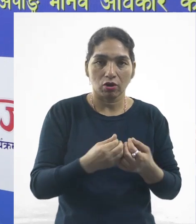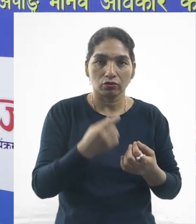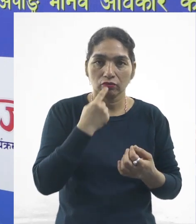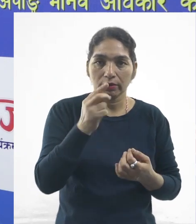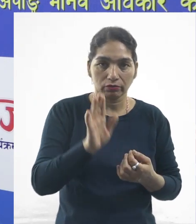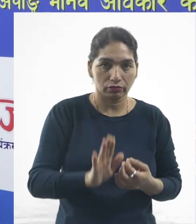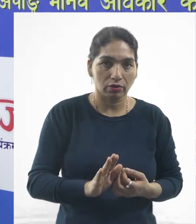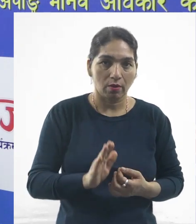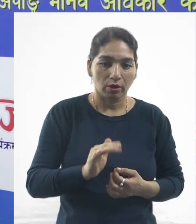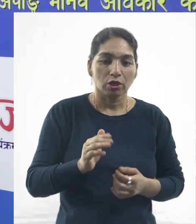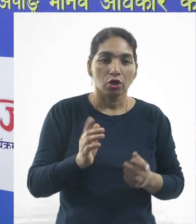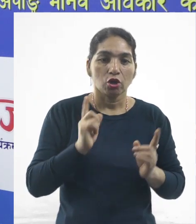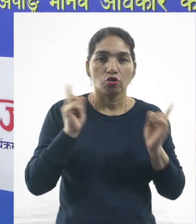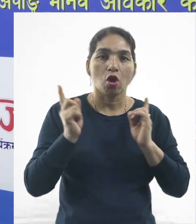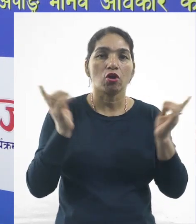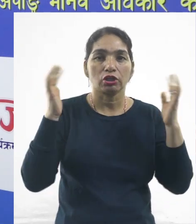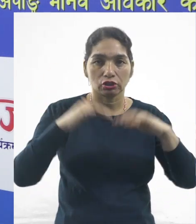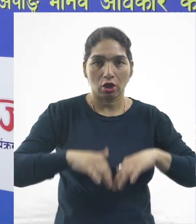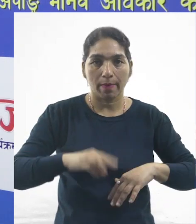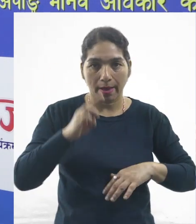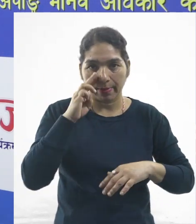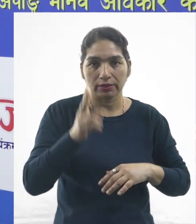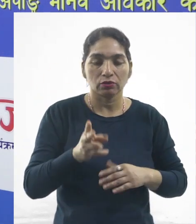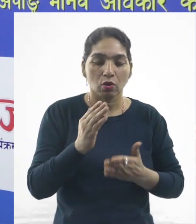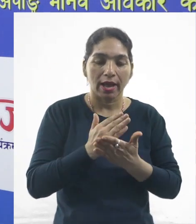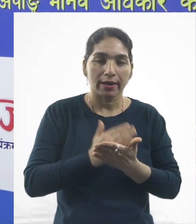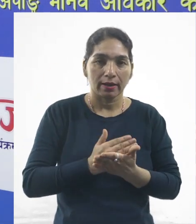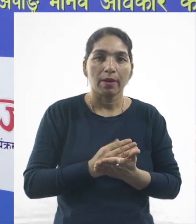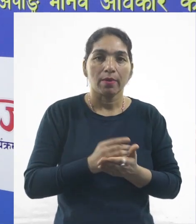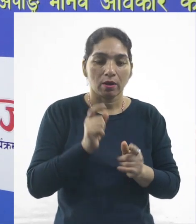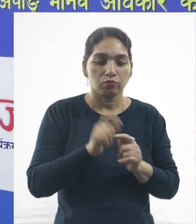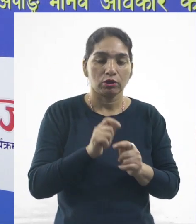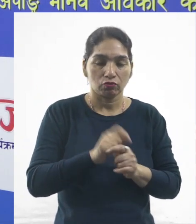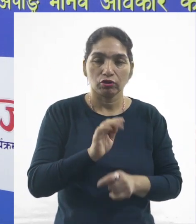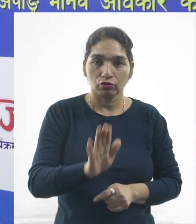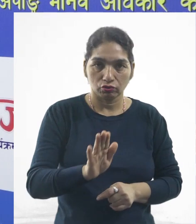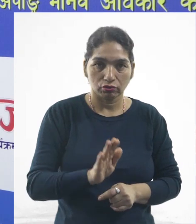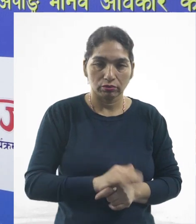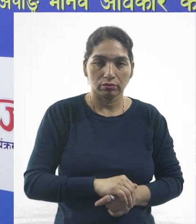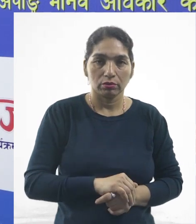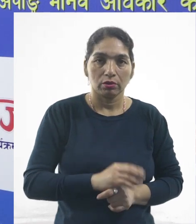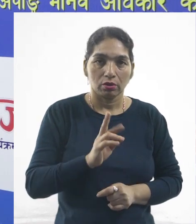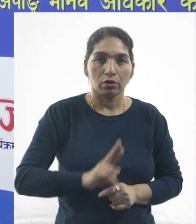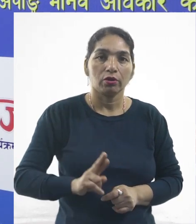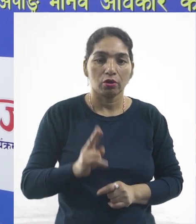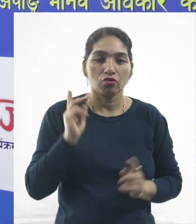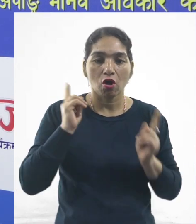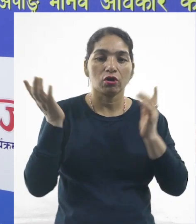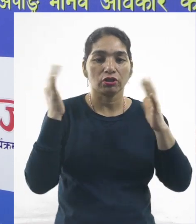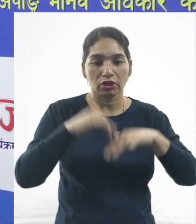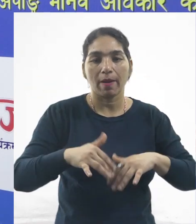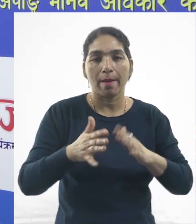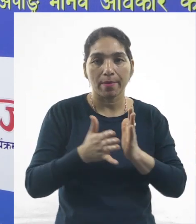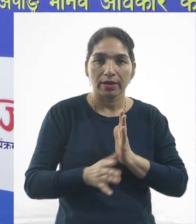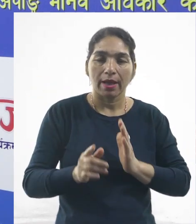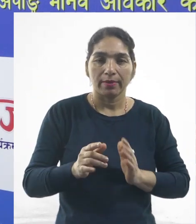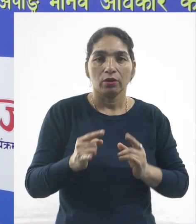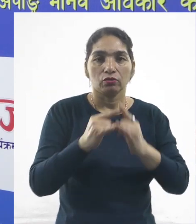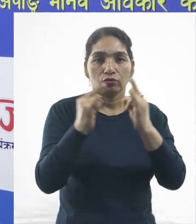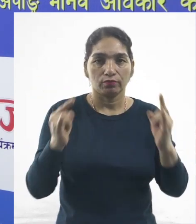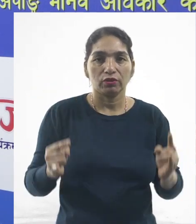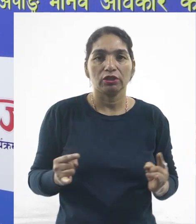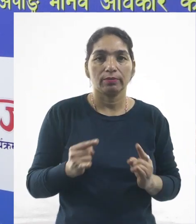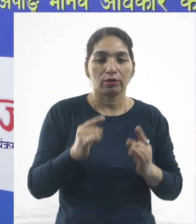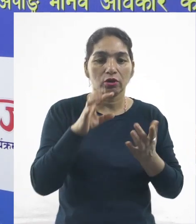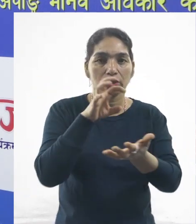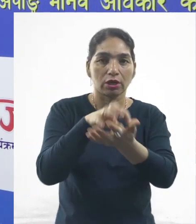आउने नगरसभामा यसको कार्यक्रम बन्यो भने मैले त्यो कार्यक्रम बनाउँदैछु अब नगरसभादेखि चाहिँ त्यो कार्यक्रम हामी घुम्ती शिविर गरेर हामी